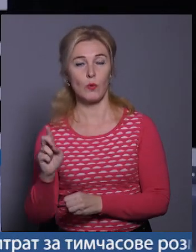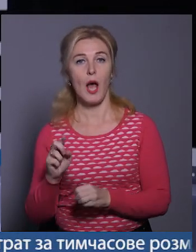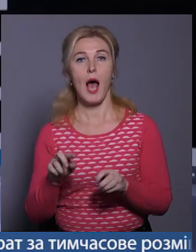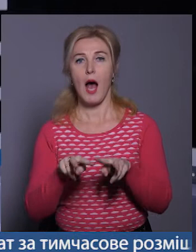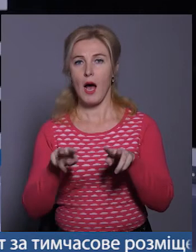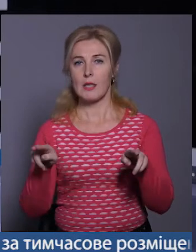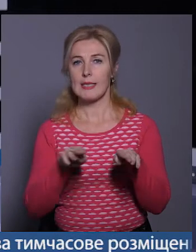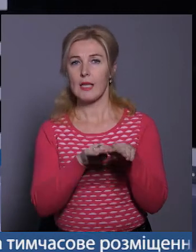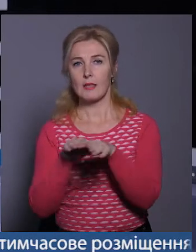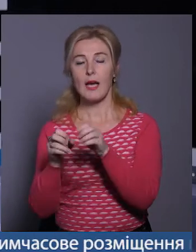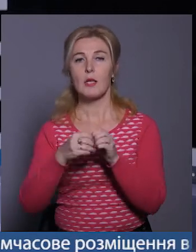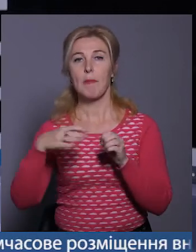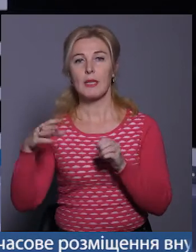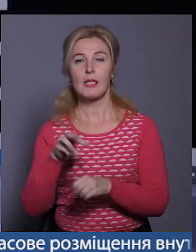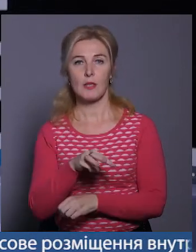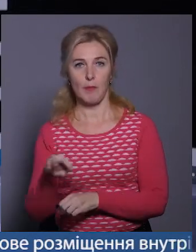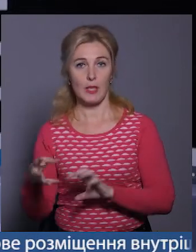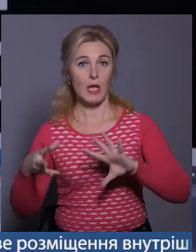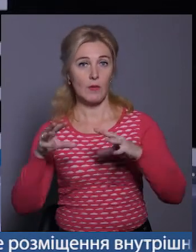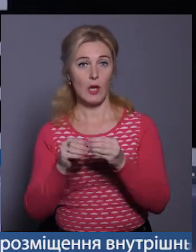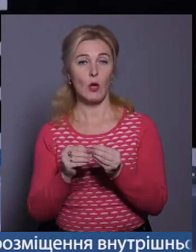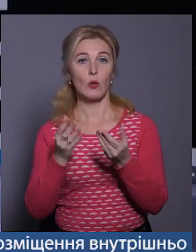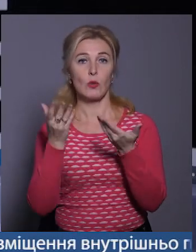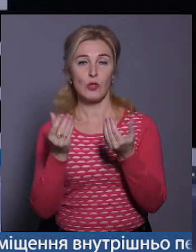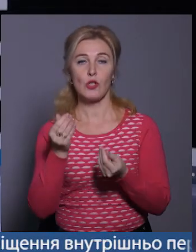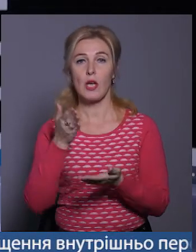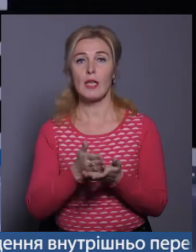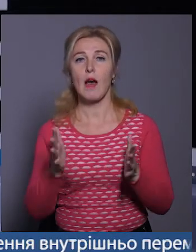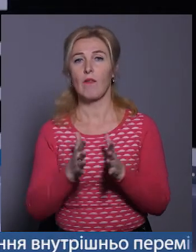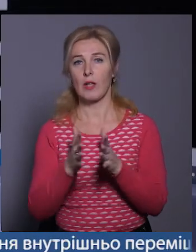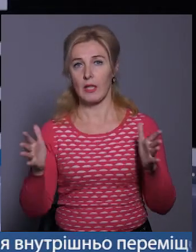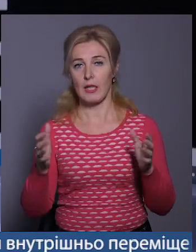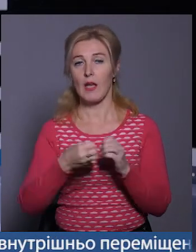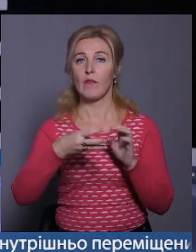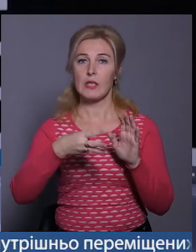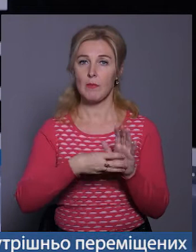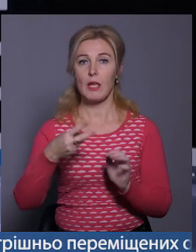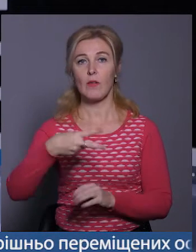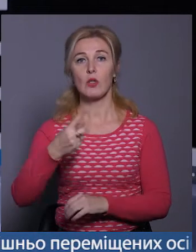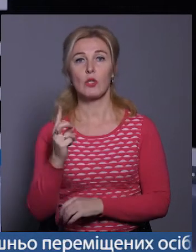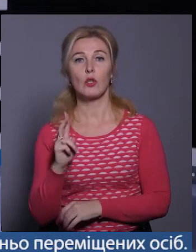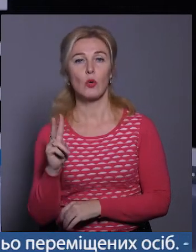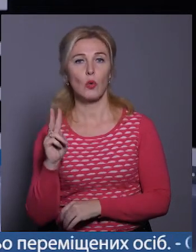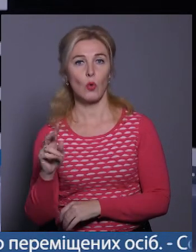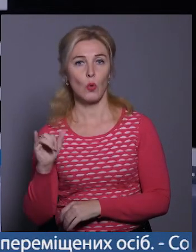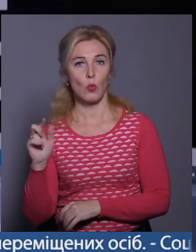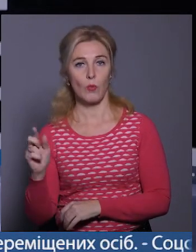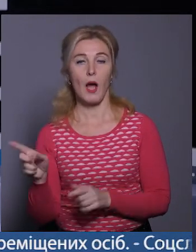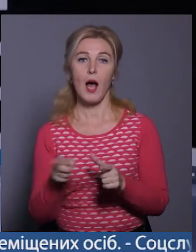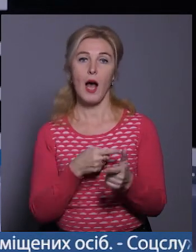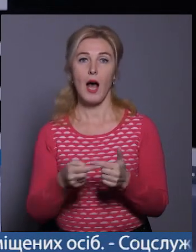це 15 метрів, ну і загалом існують ще великі сміттєвози, 18-21 куб, але